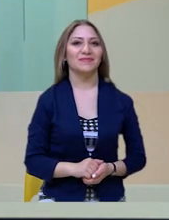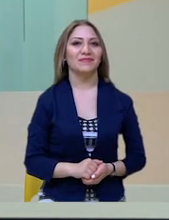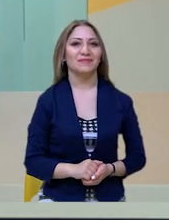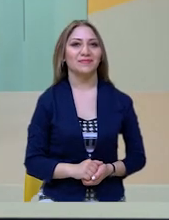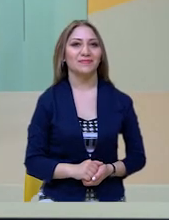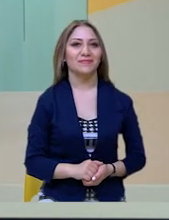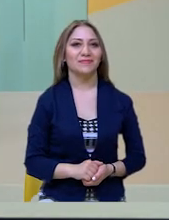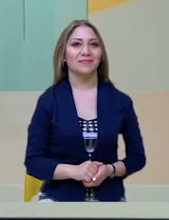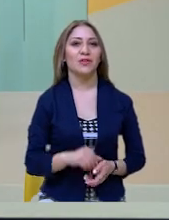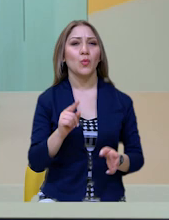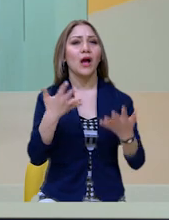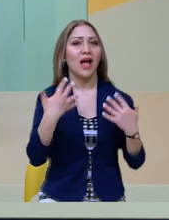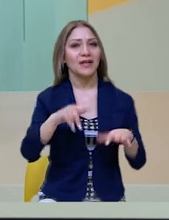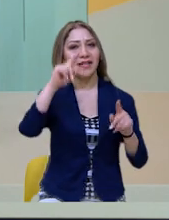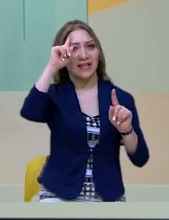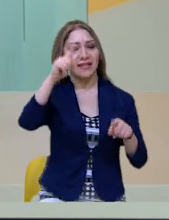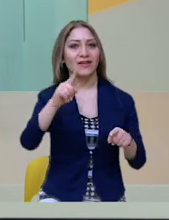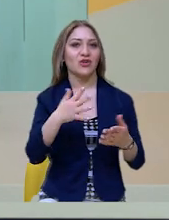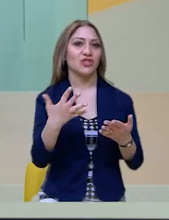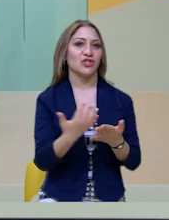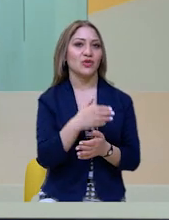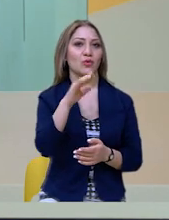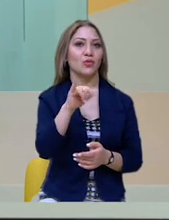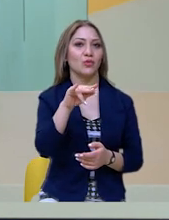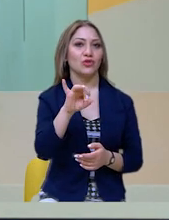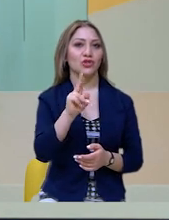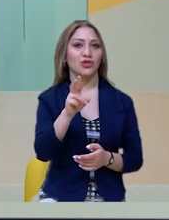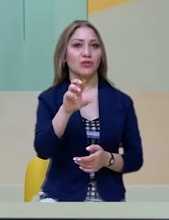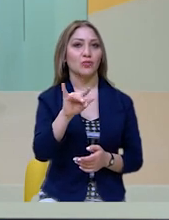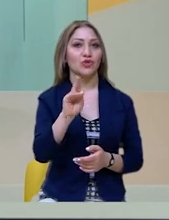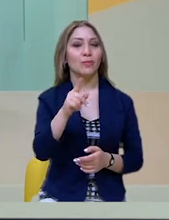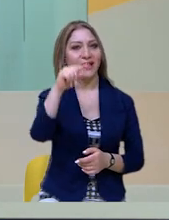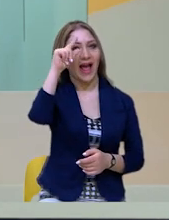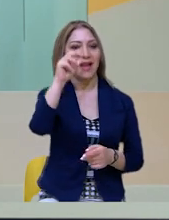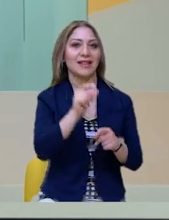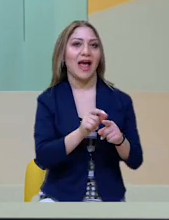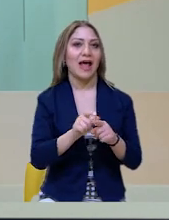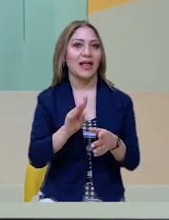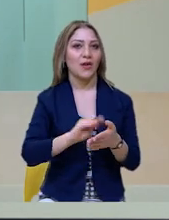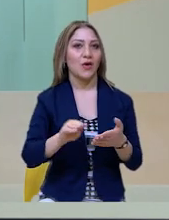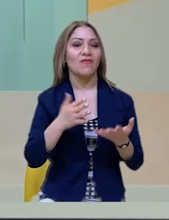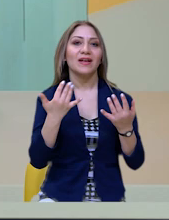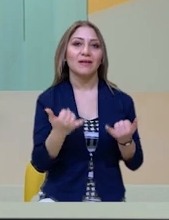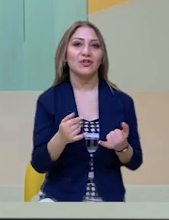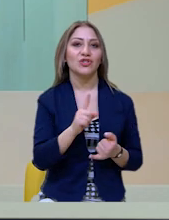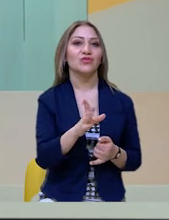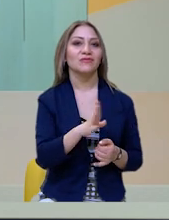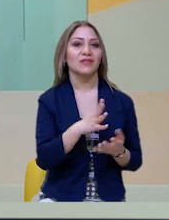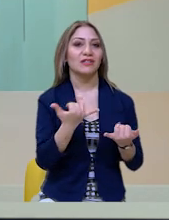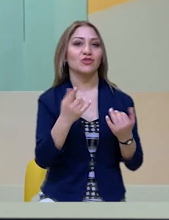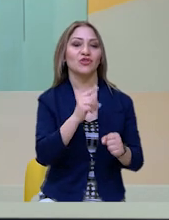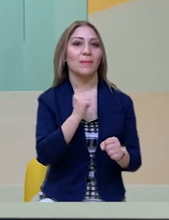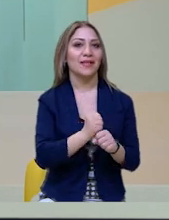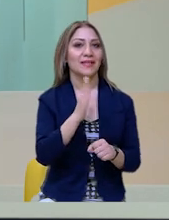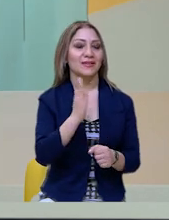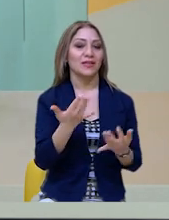էջին։ Դուք արդեն գիտեք, ինչպես գտնել ուչիկ-պուչիկ, բայց հայատար։ Հիմա անդրադառնանք այն ամենին, ինչ այսօր պատրաստելու